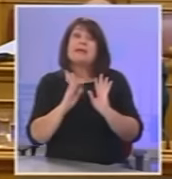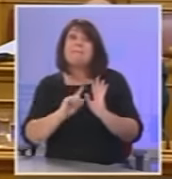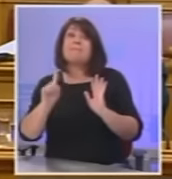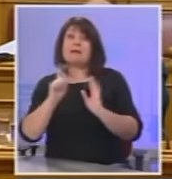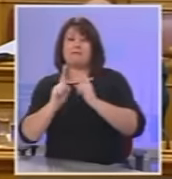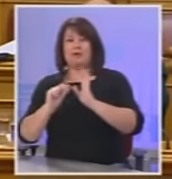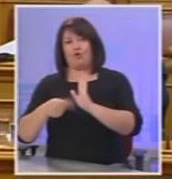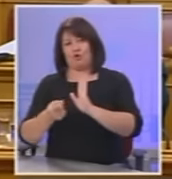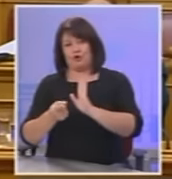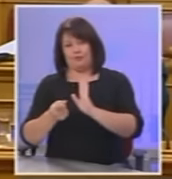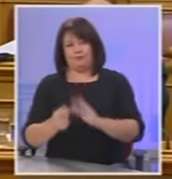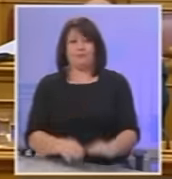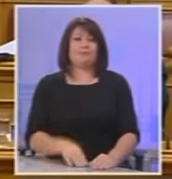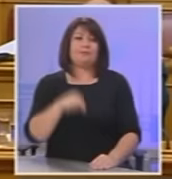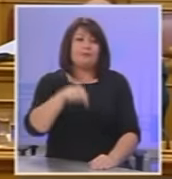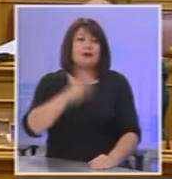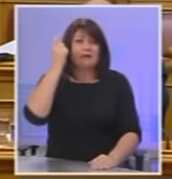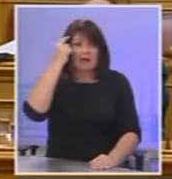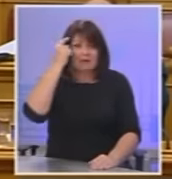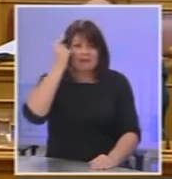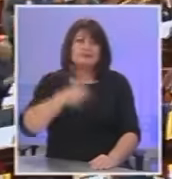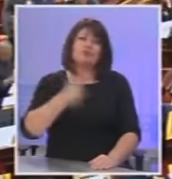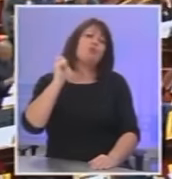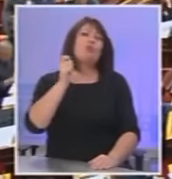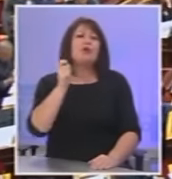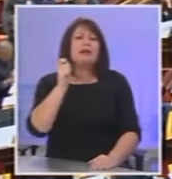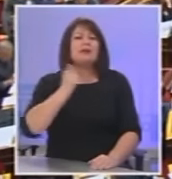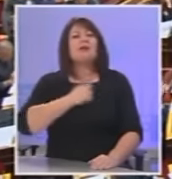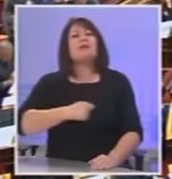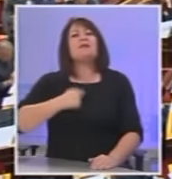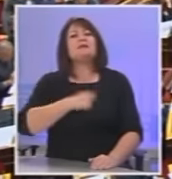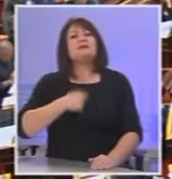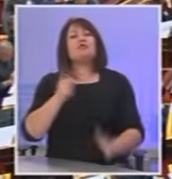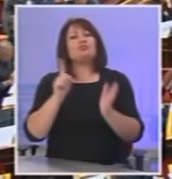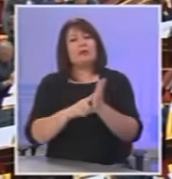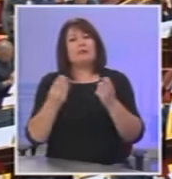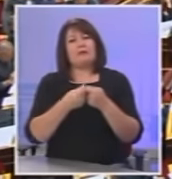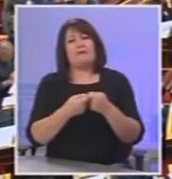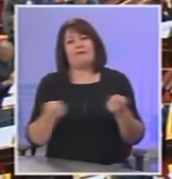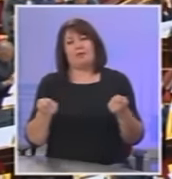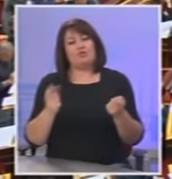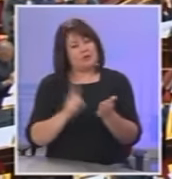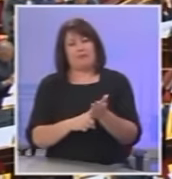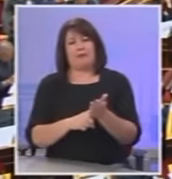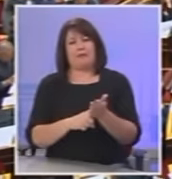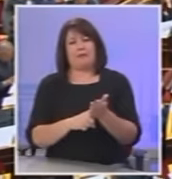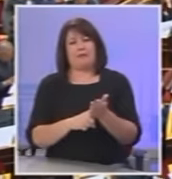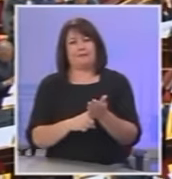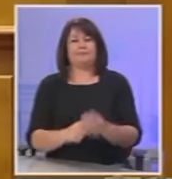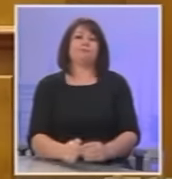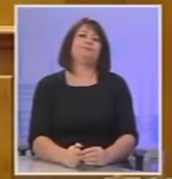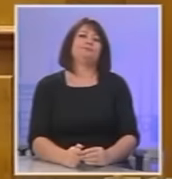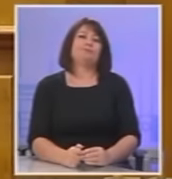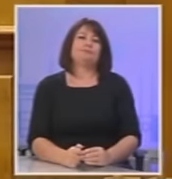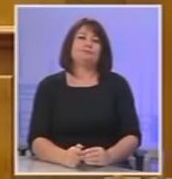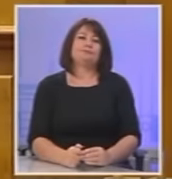σήμερα καταλαβαίνετε κι εσείς ότι αυτή είναι μια πολιτική που δυστυχώς πρέπει να εφαρμόσουμε. Και η